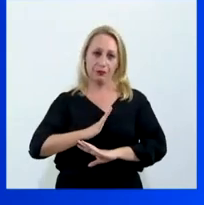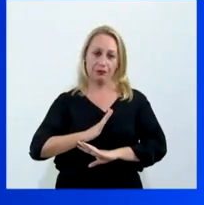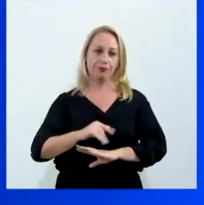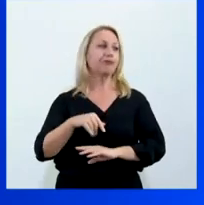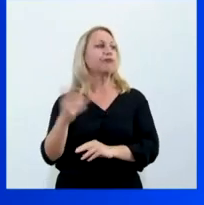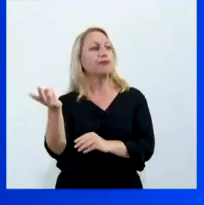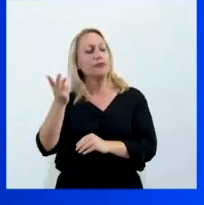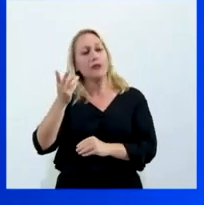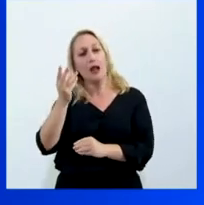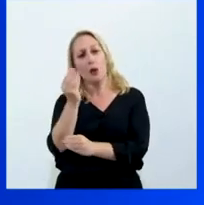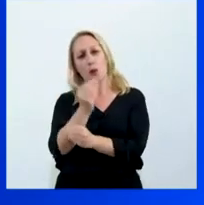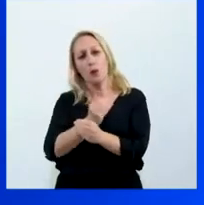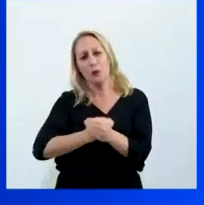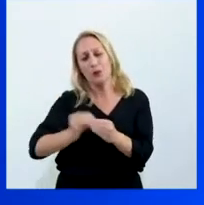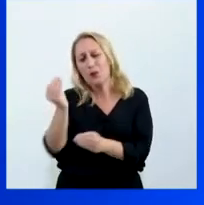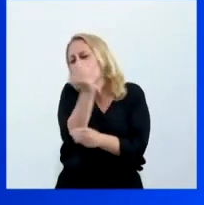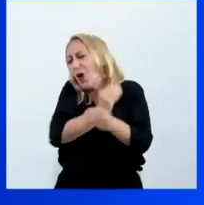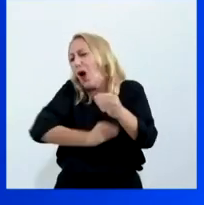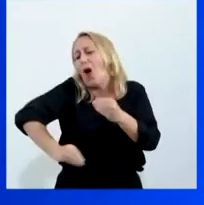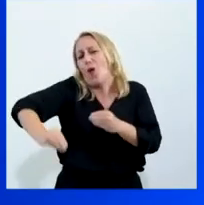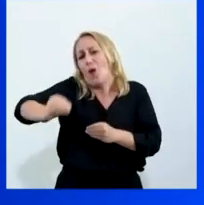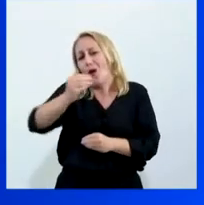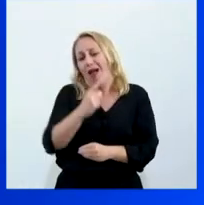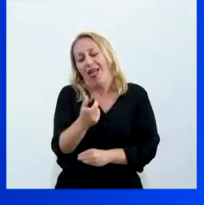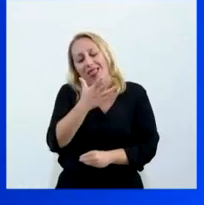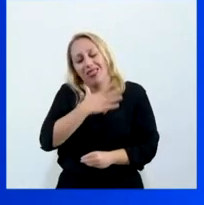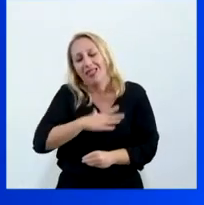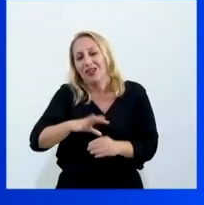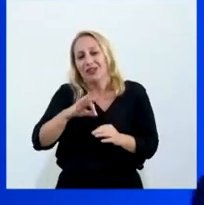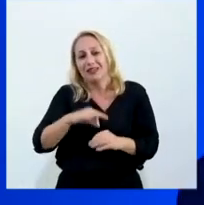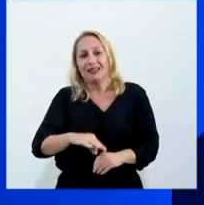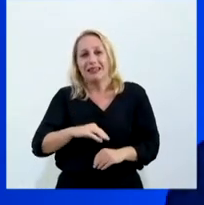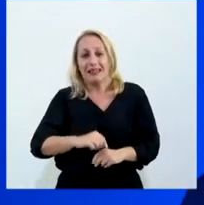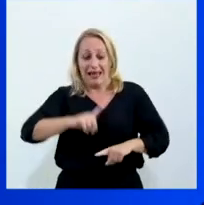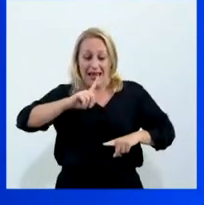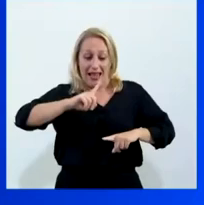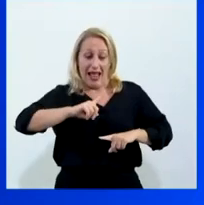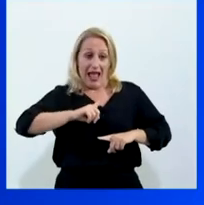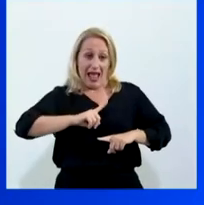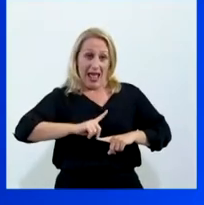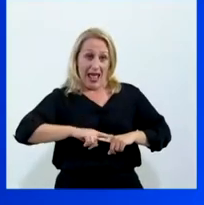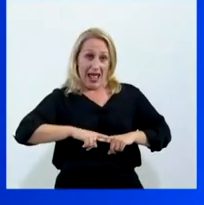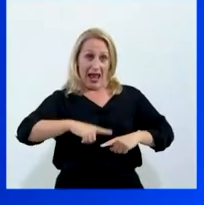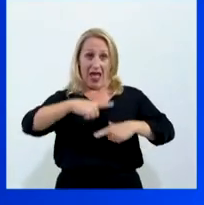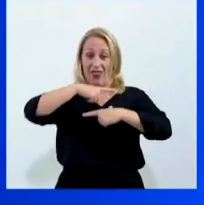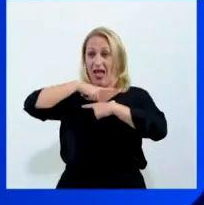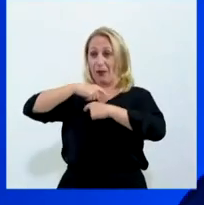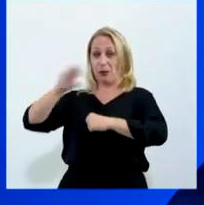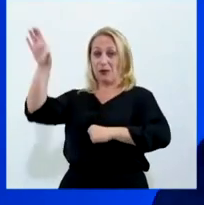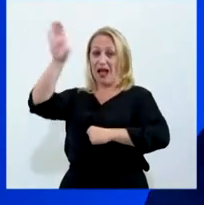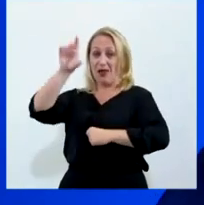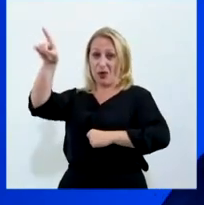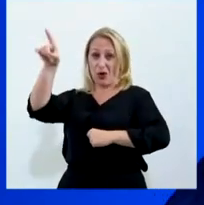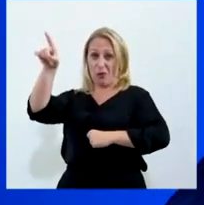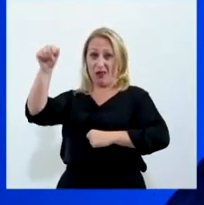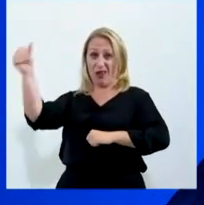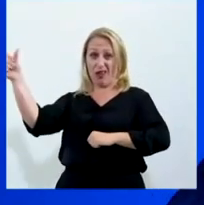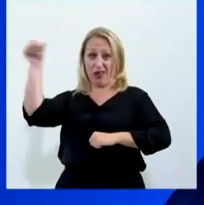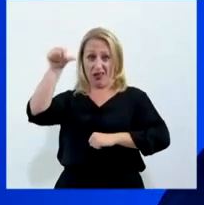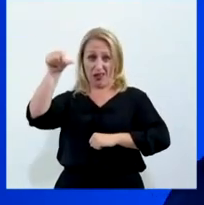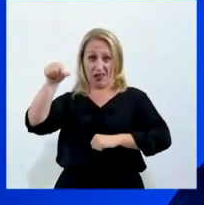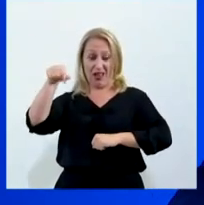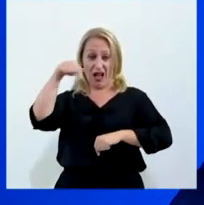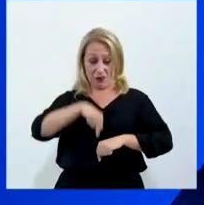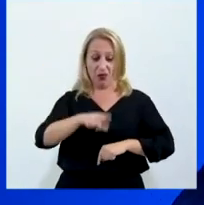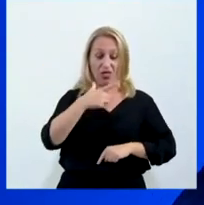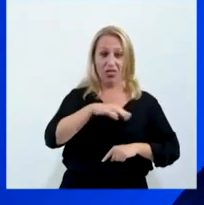προτιμώ απείρως περισσότερο να εκπροσωπώ την Ελλάδα στην Ευρώπη από το να εκπροσωπώ την Ευρώπη